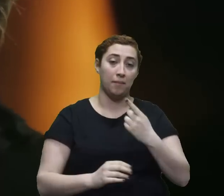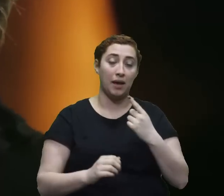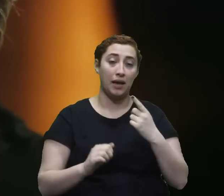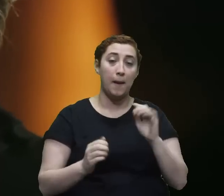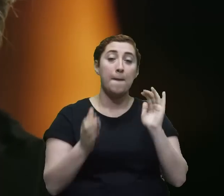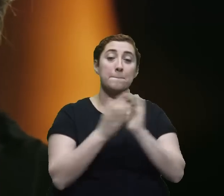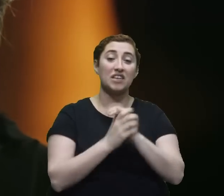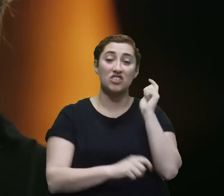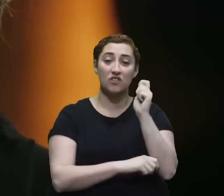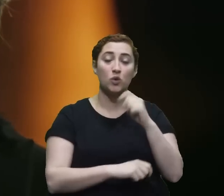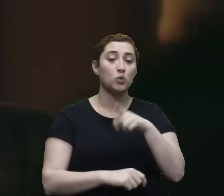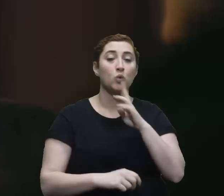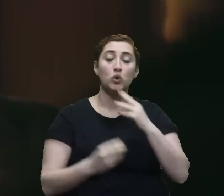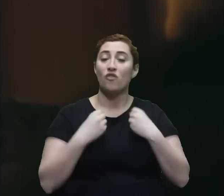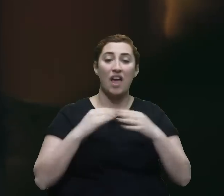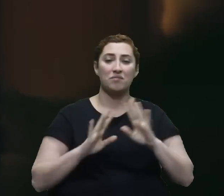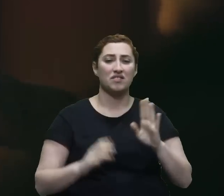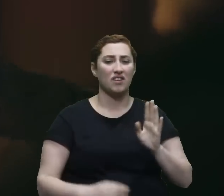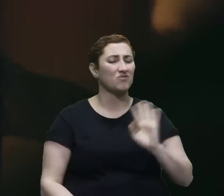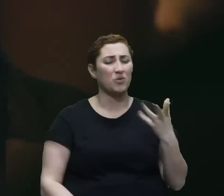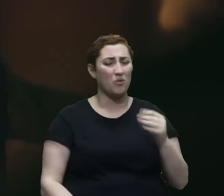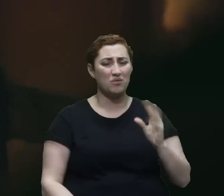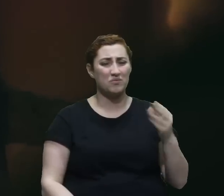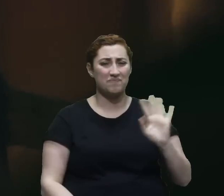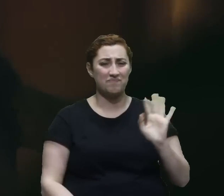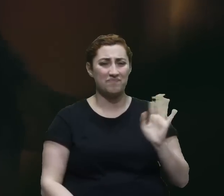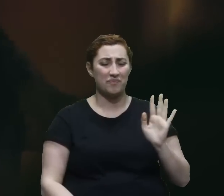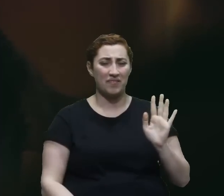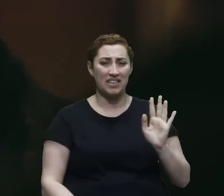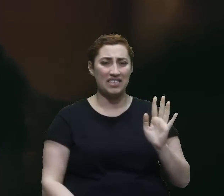Barış konferansı sonuç vermez. Olmamış.